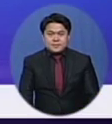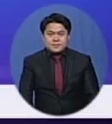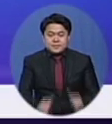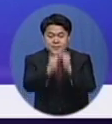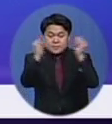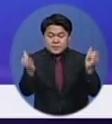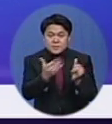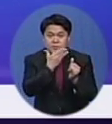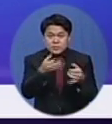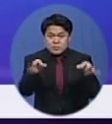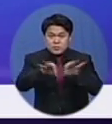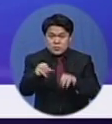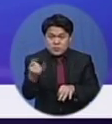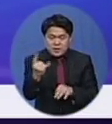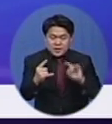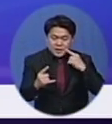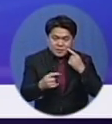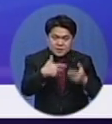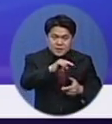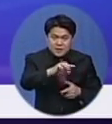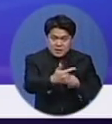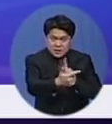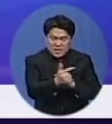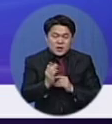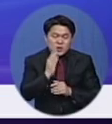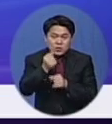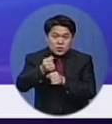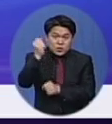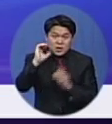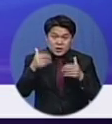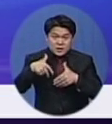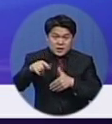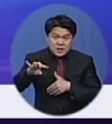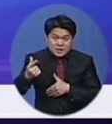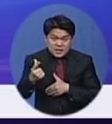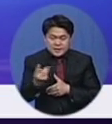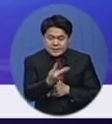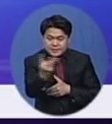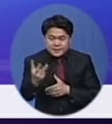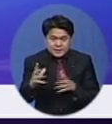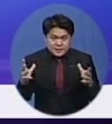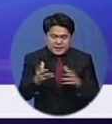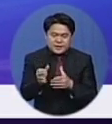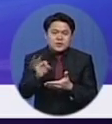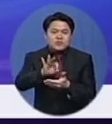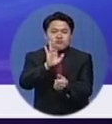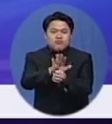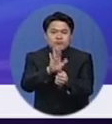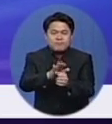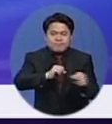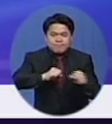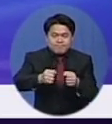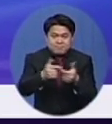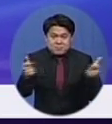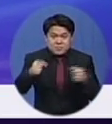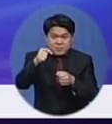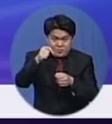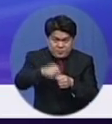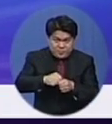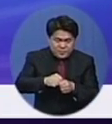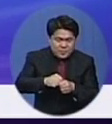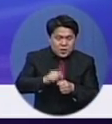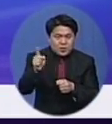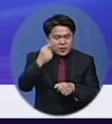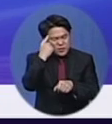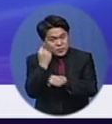사회복지 공동모금회와 아름다운 재단, 초록 우산 어린이 재단이 기부 문화 활성화를 위해 민간 싱크테크를